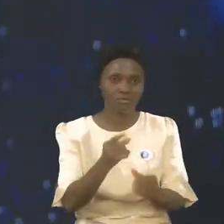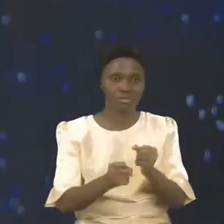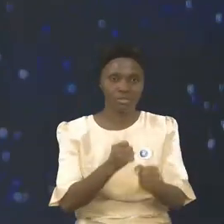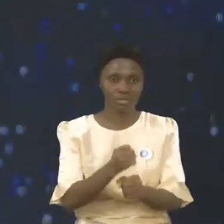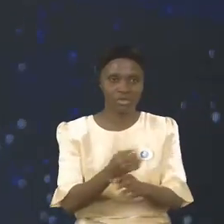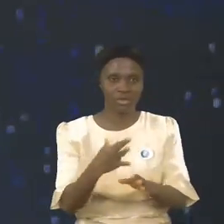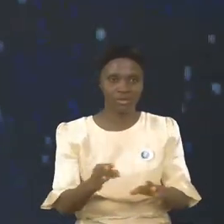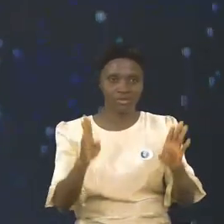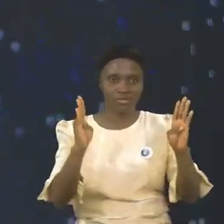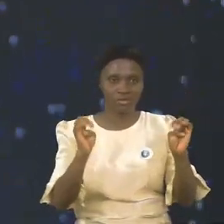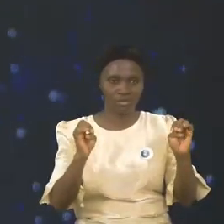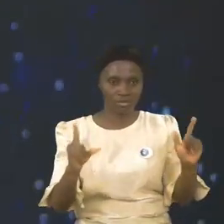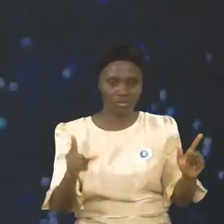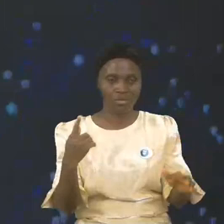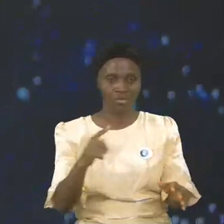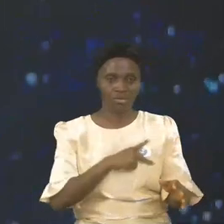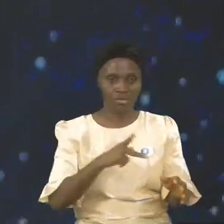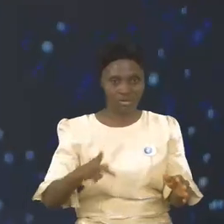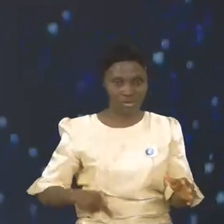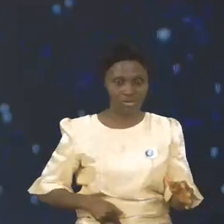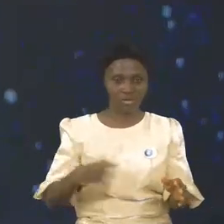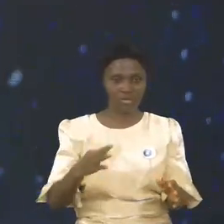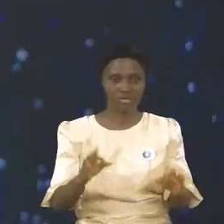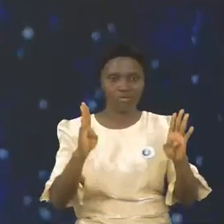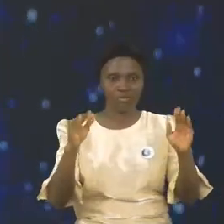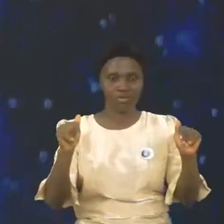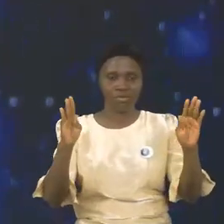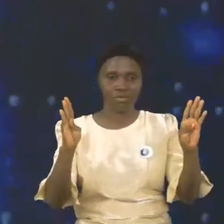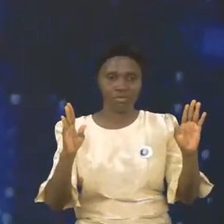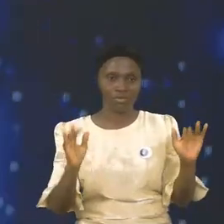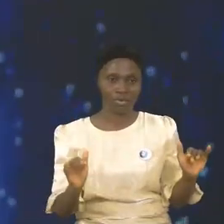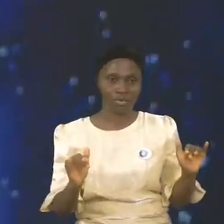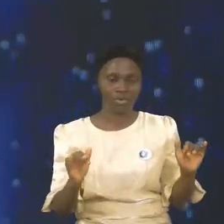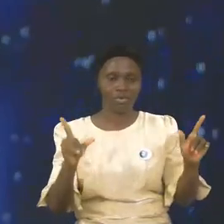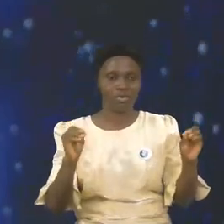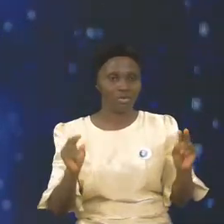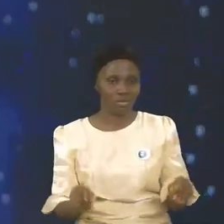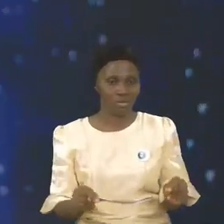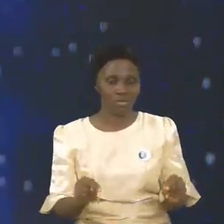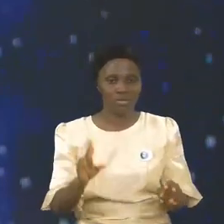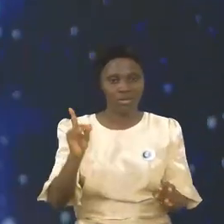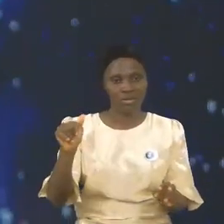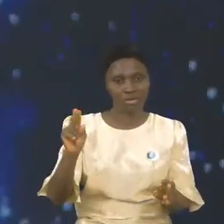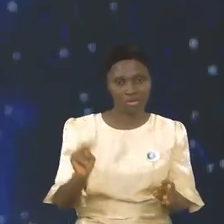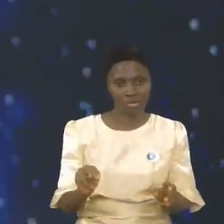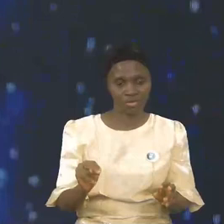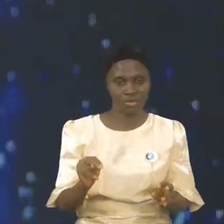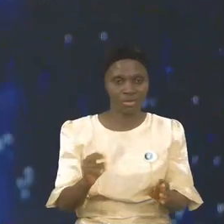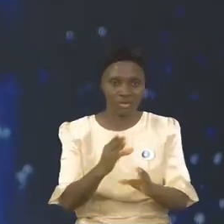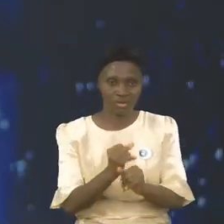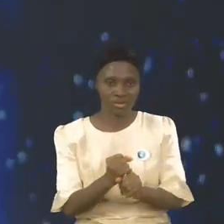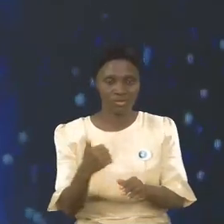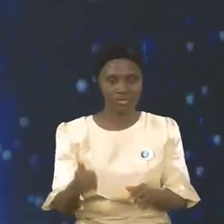si c'est dit que c'est la première année de bethazar roi de Babylone